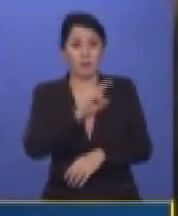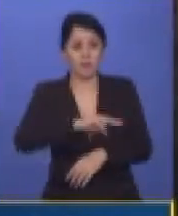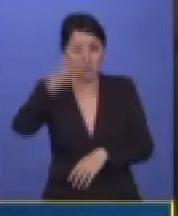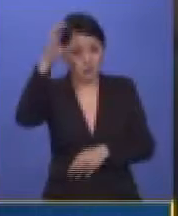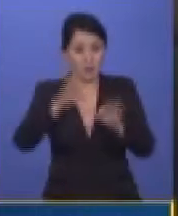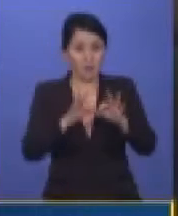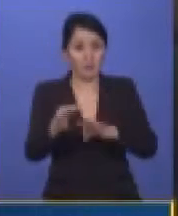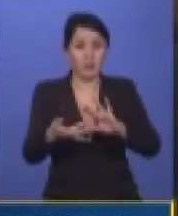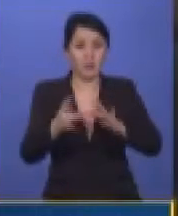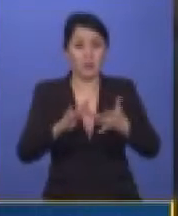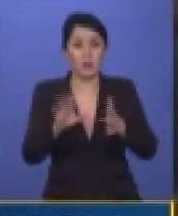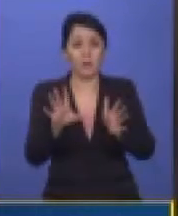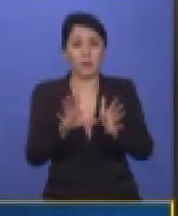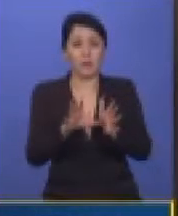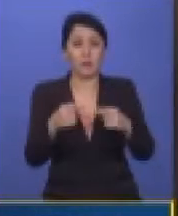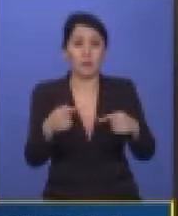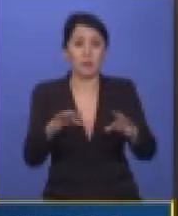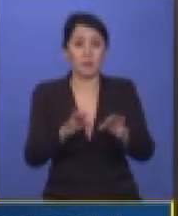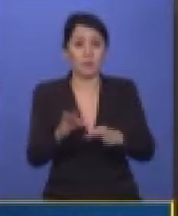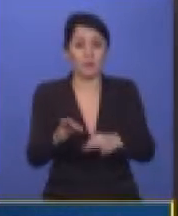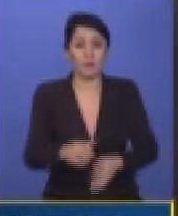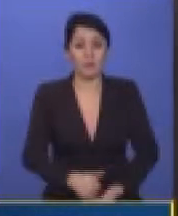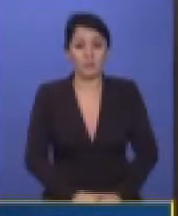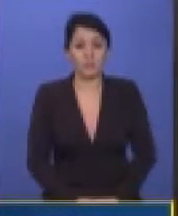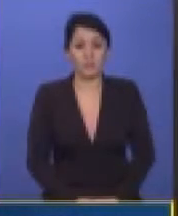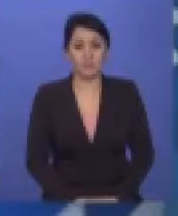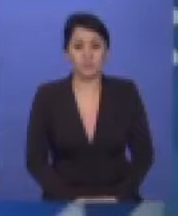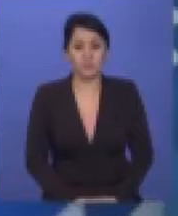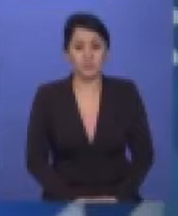в образовании, цифровизации, энергетике и других сферах.